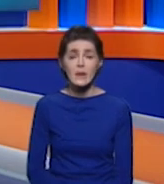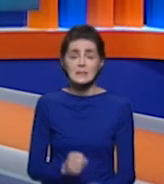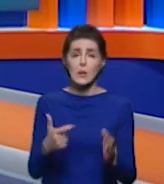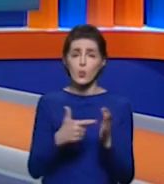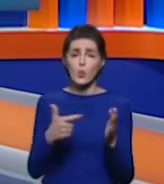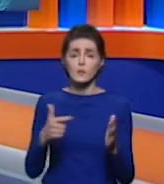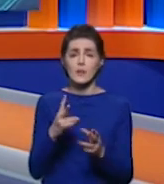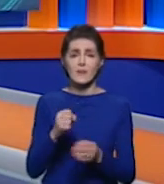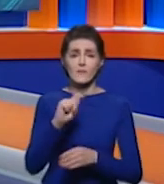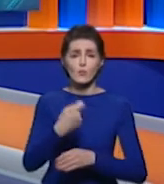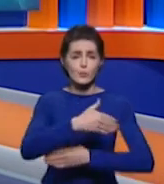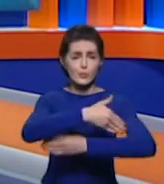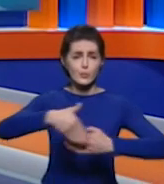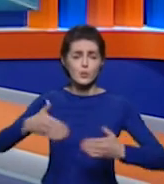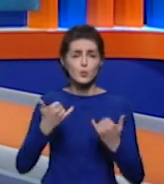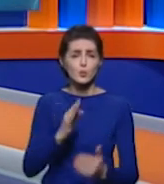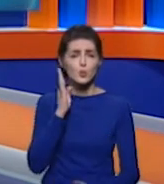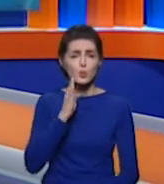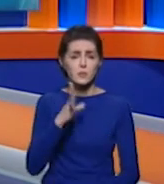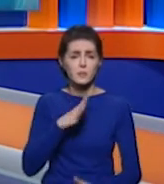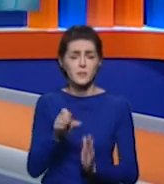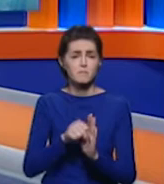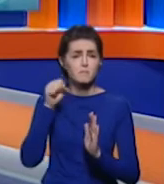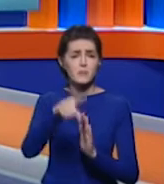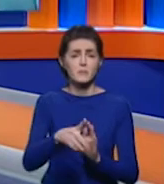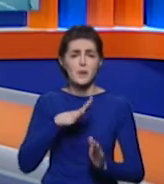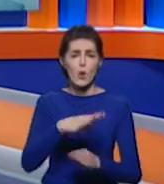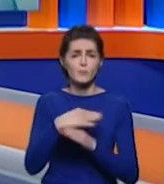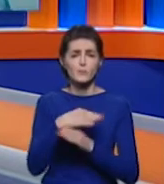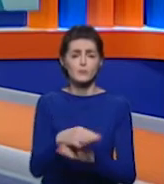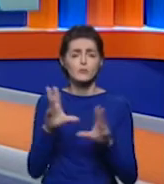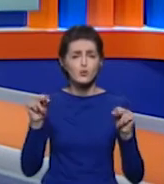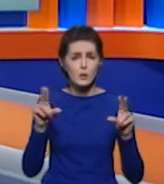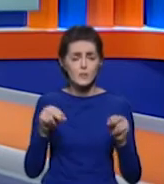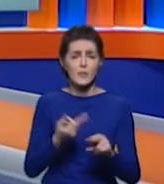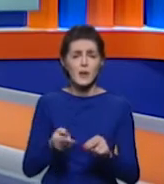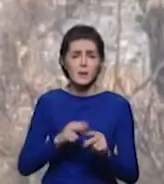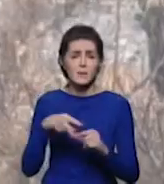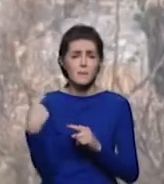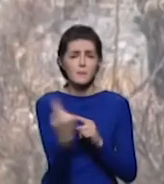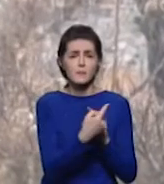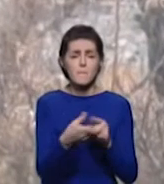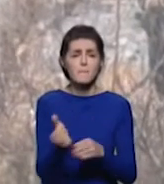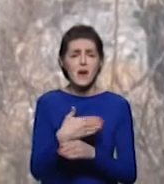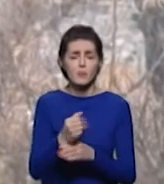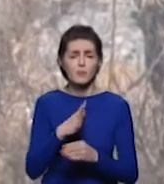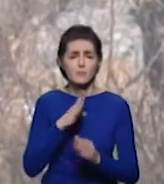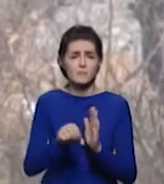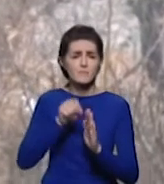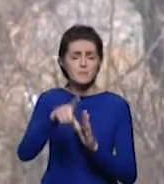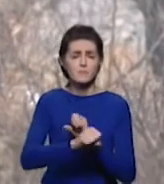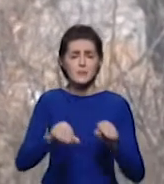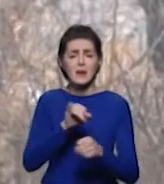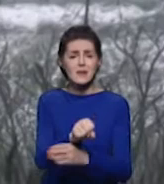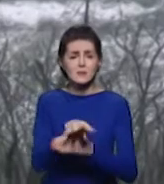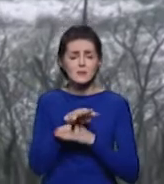Загострення на передовій триває. Вранці з гранатометів обстріляли Щастя. По околицях Маріуполя гатили з мінометів та